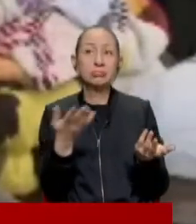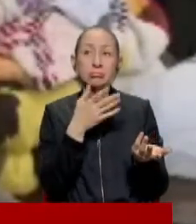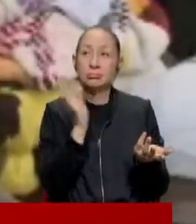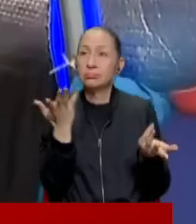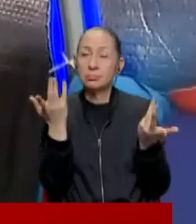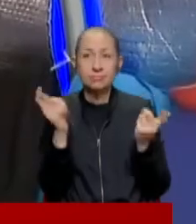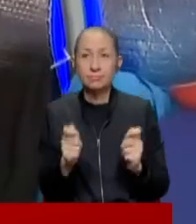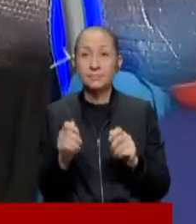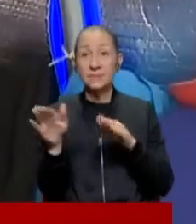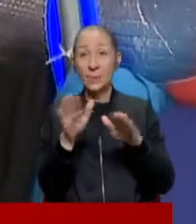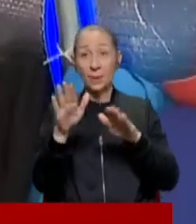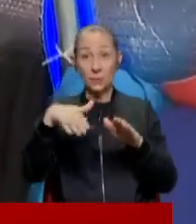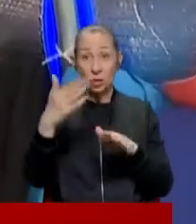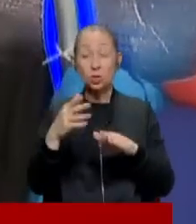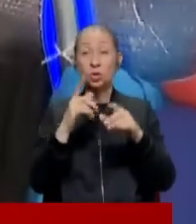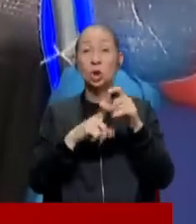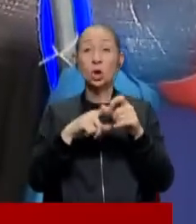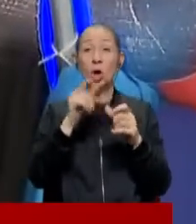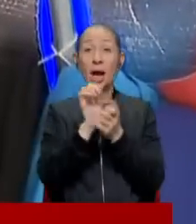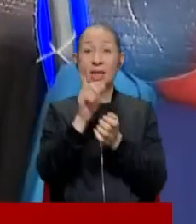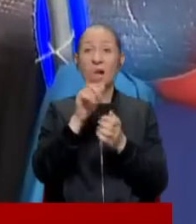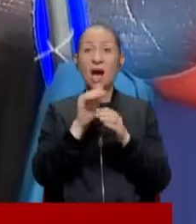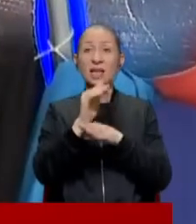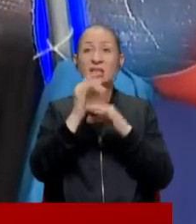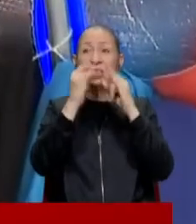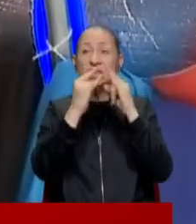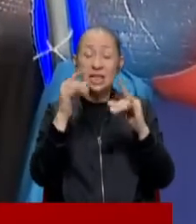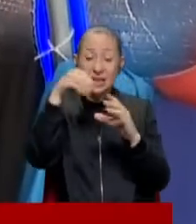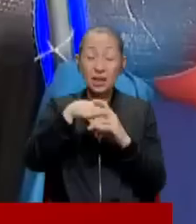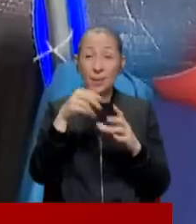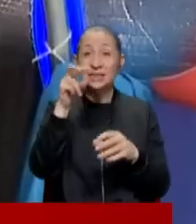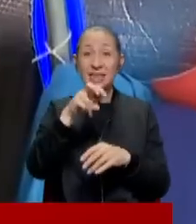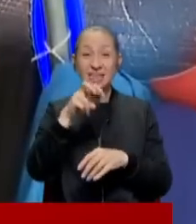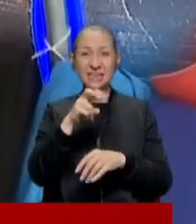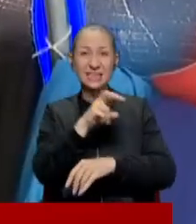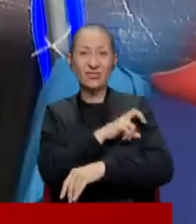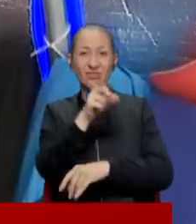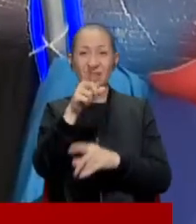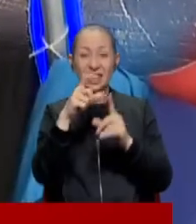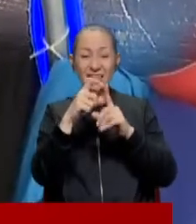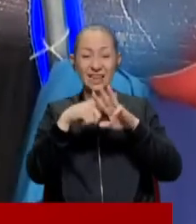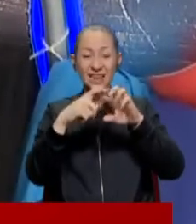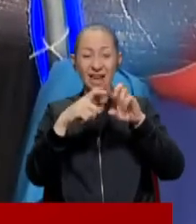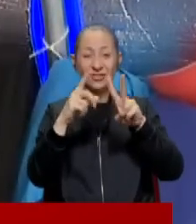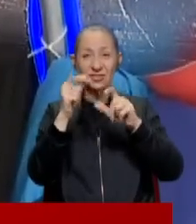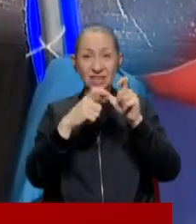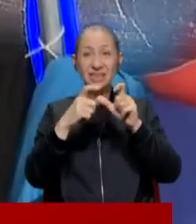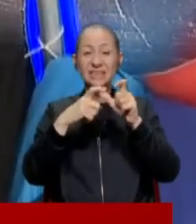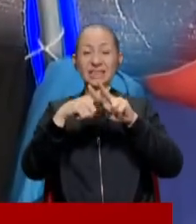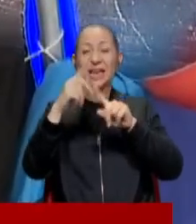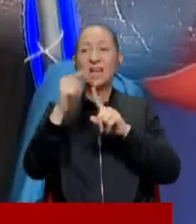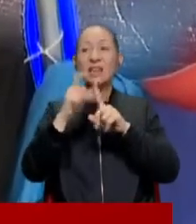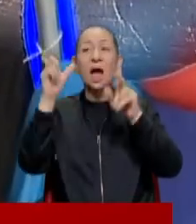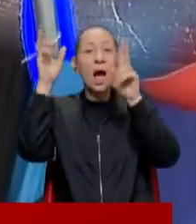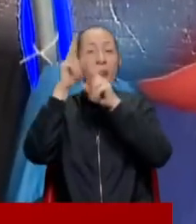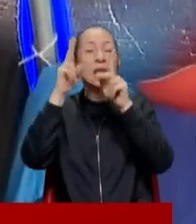ne yapacağız yani depremin ardından Çolakoğlu ailesinin hayatları çadıra sığdı ama 8 sınıf öğrencisi Derviş ve Said'in hayalleri bu